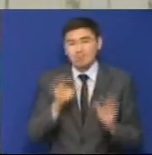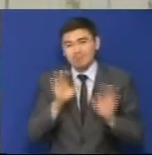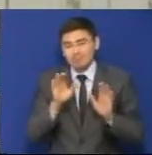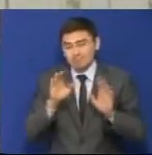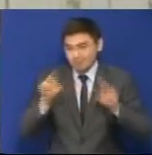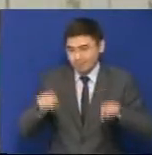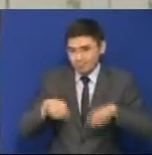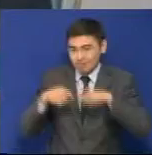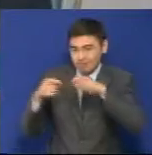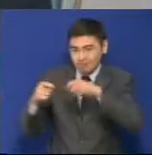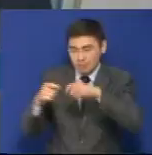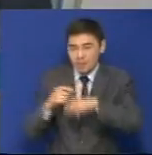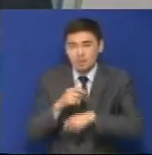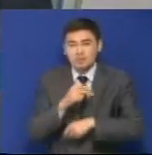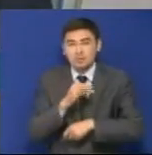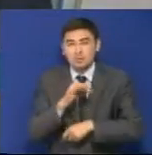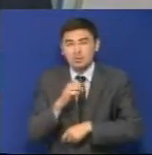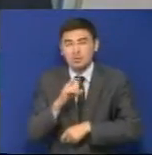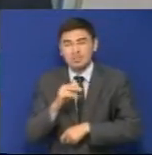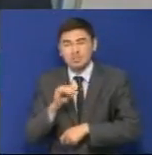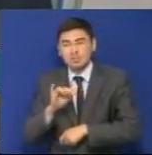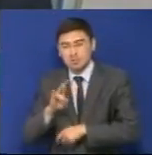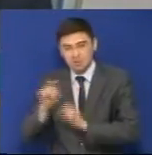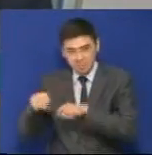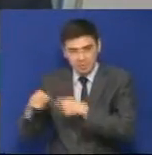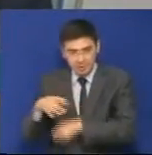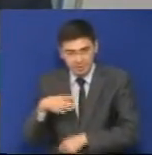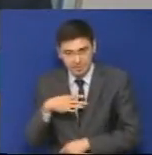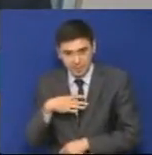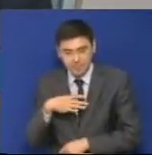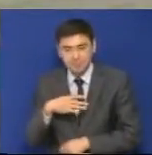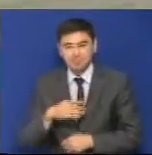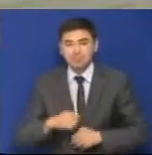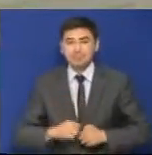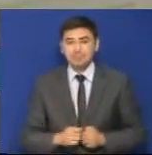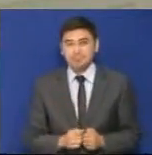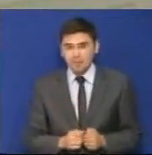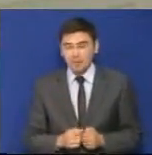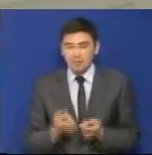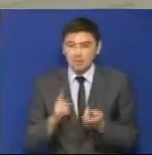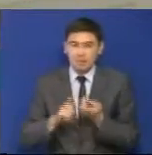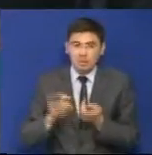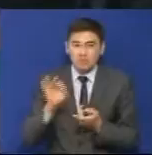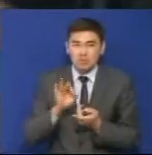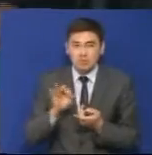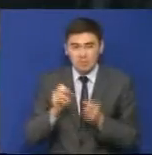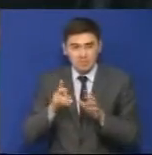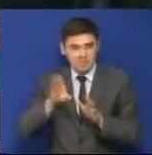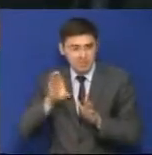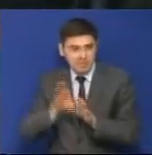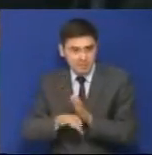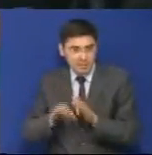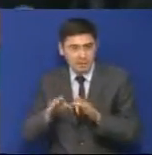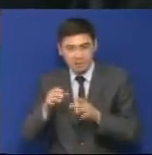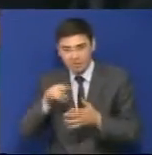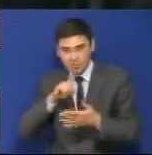ақордаға Тео Чехин жеткізді. Қасым Жомарт Тоқаев Сингапурдың аға министрі ұлттық қауіпсіздік мәселелер жөніндегі үйлестіруші